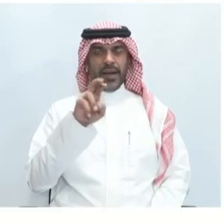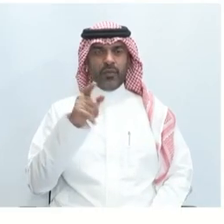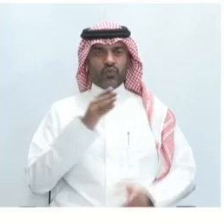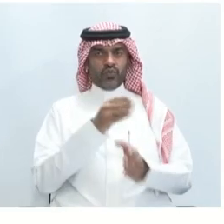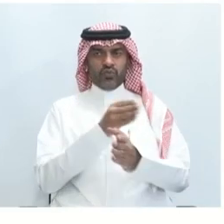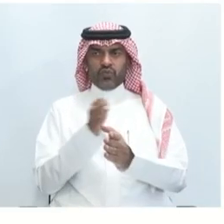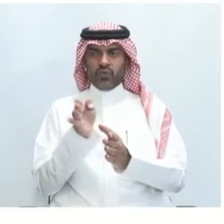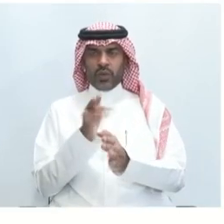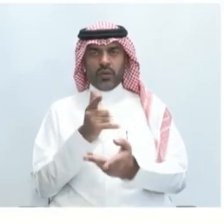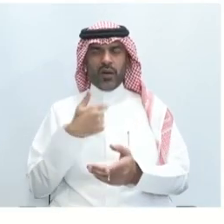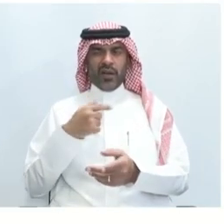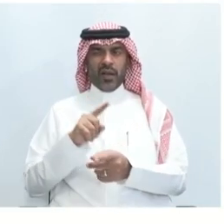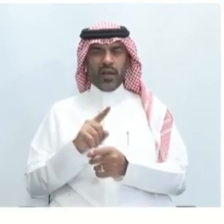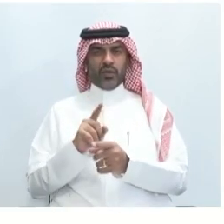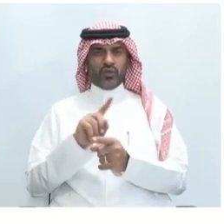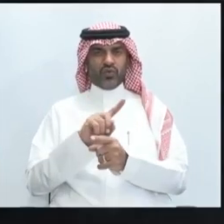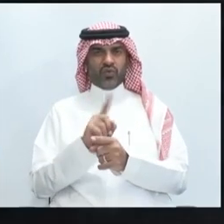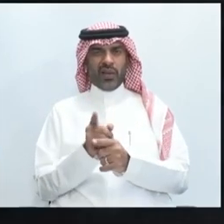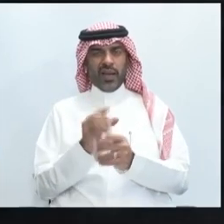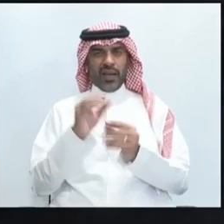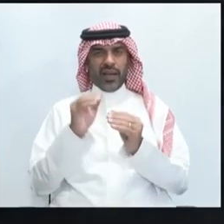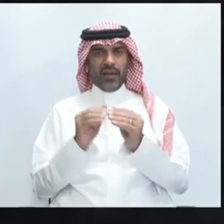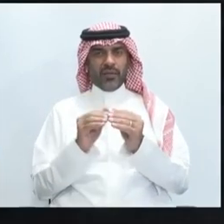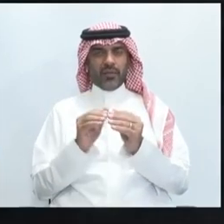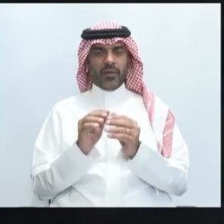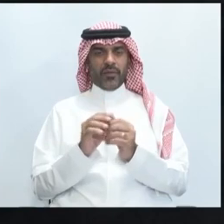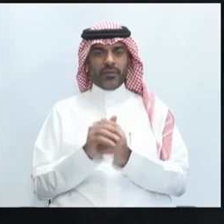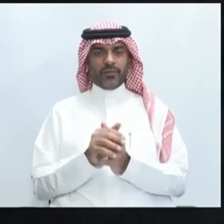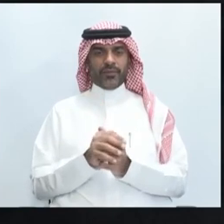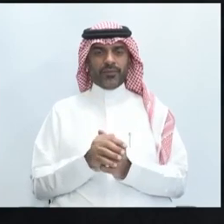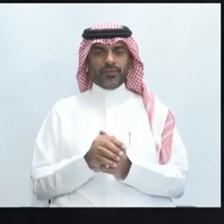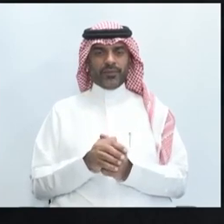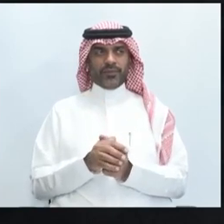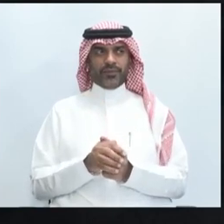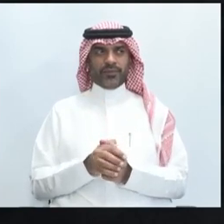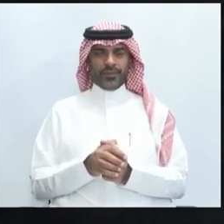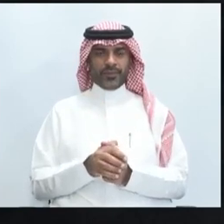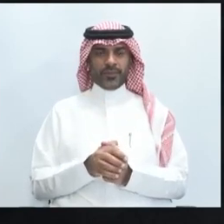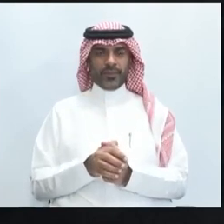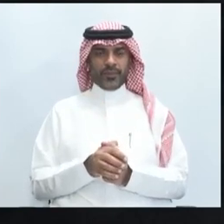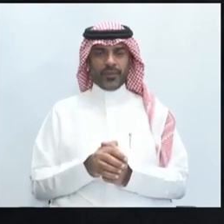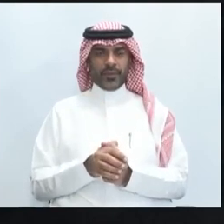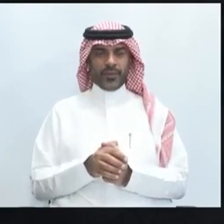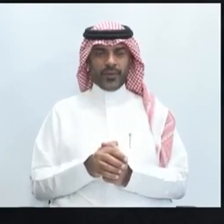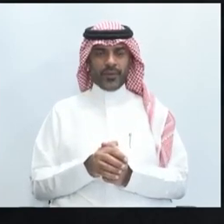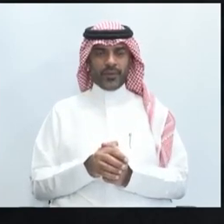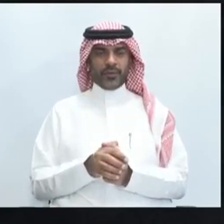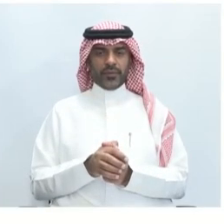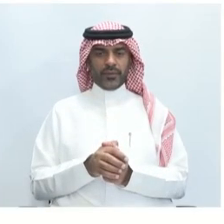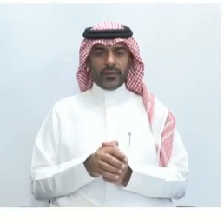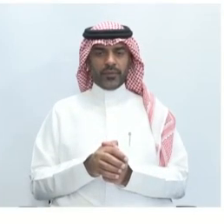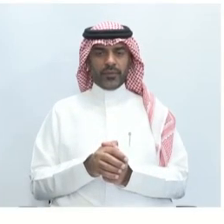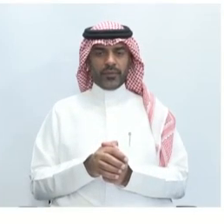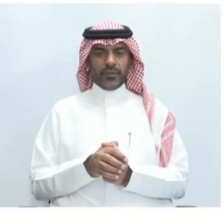ان اغير من سرعه المحرك الامامي او السفلي حسب حتى اذا كان لدي انعطاف بزاويه معينه